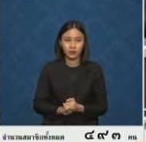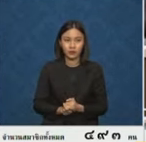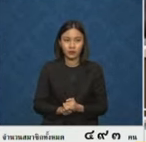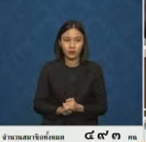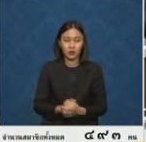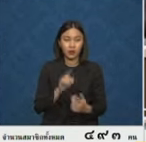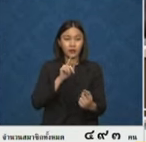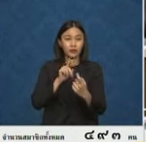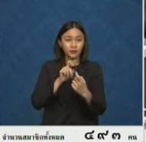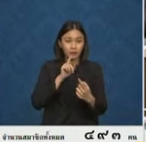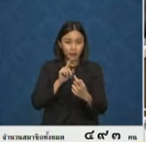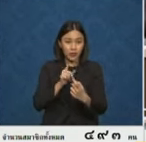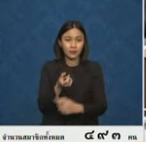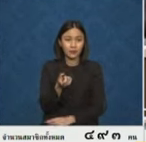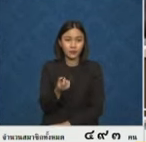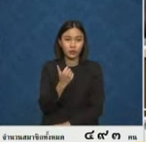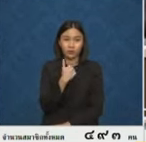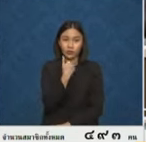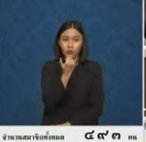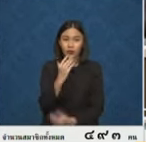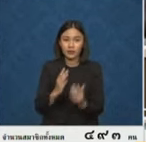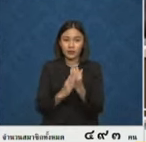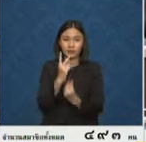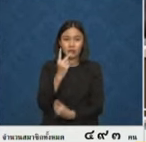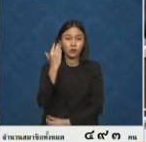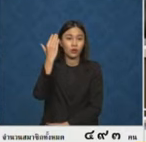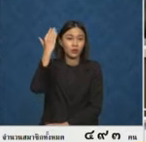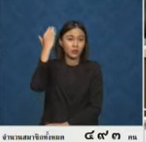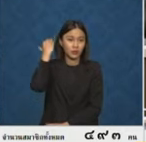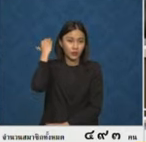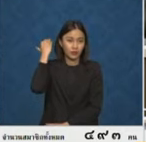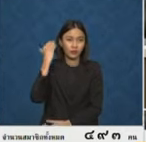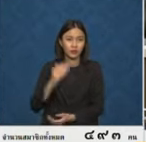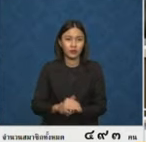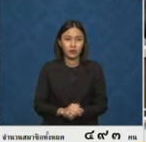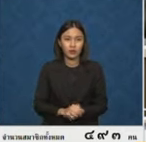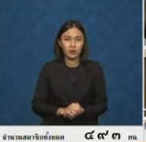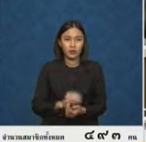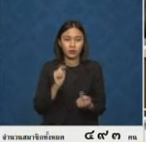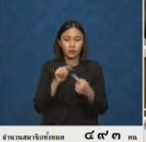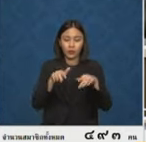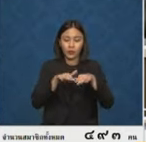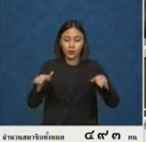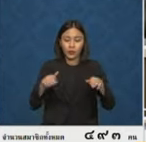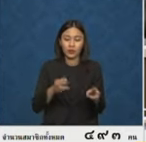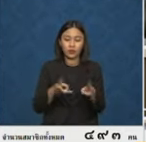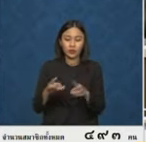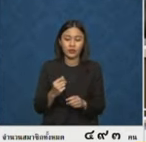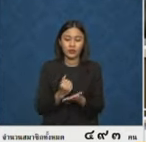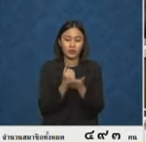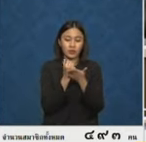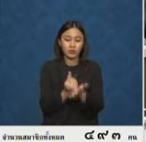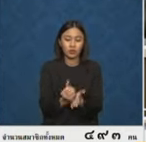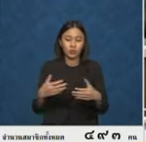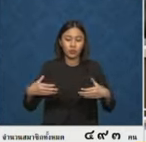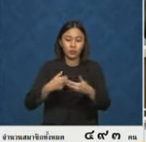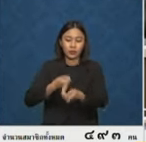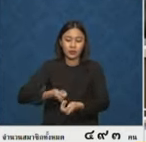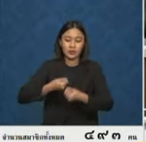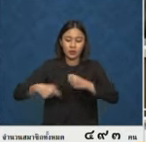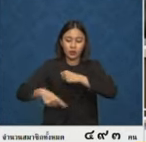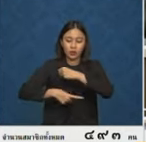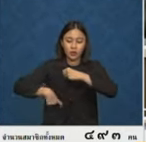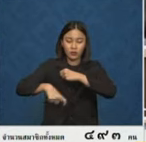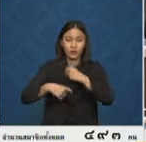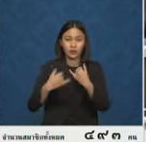กระทู้ถามสดด้วยวาจาเมื่อ 2สัปดาห์ที่ก่อนที่ผ่านมาถึงมาตรการช่วยเหลือพี่น้องเกษตรกรชาวนา